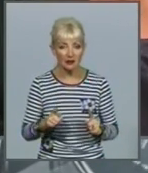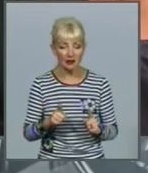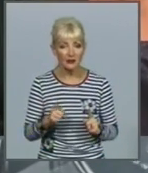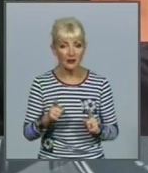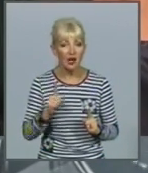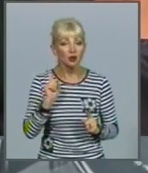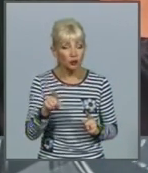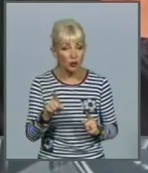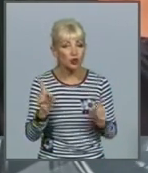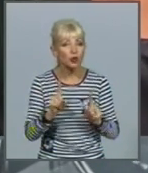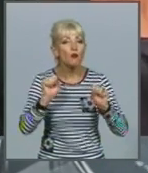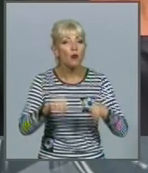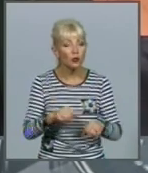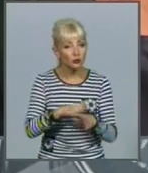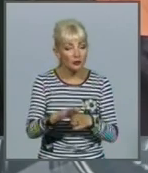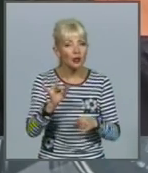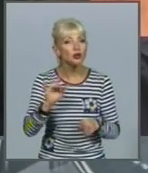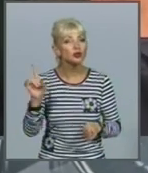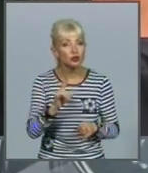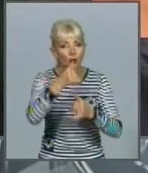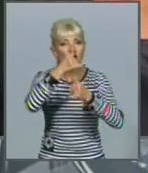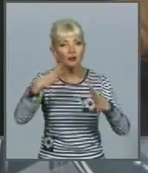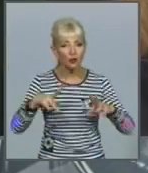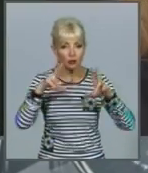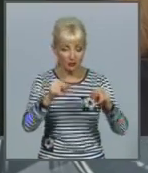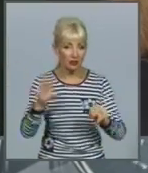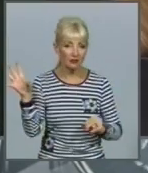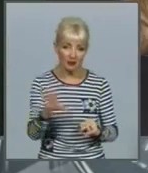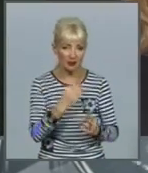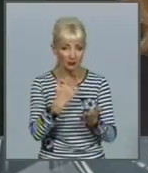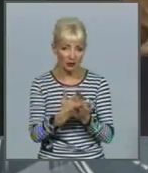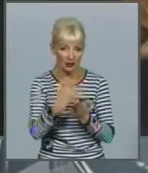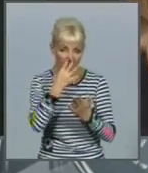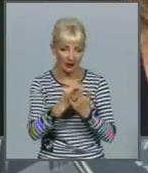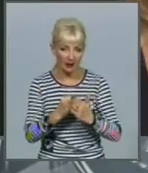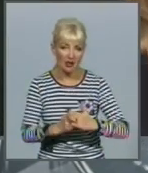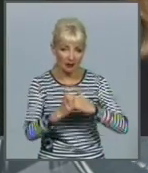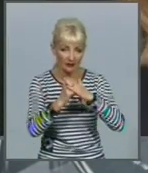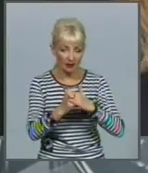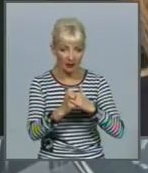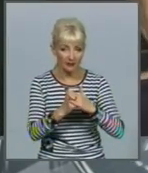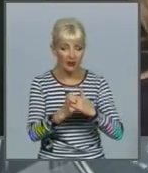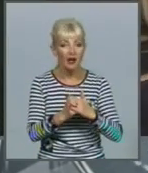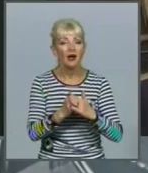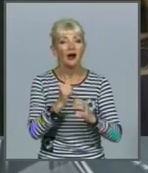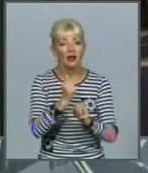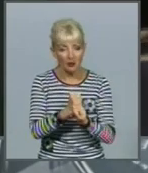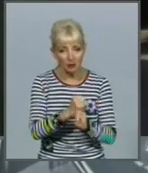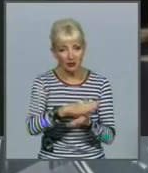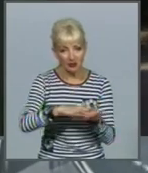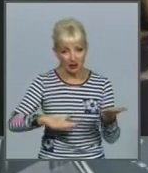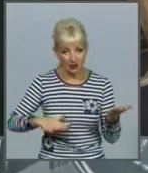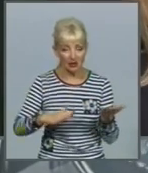не могут обещать. Да, всему есть как бы, ну, свои основания. Работа ведется, и мы слышим каждый раз, сколько стадионов открывается,